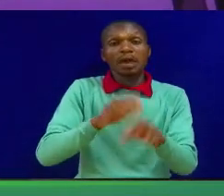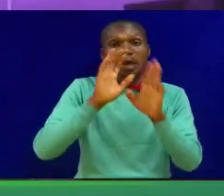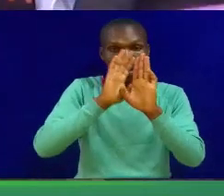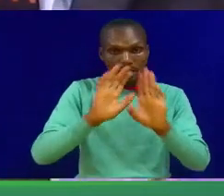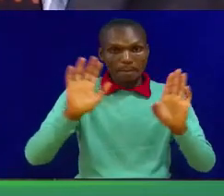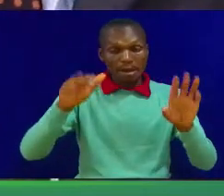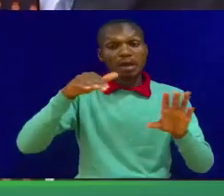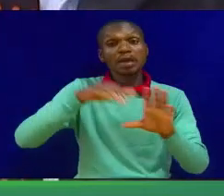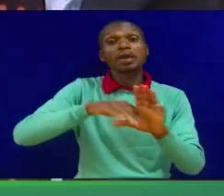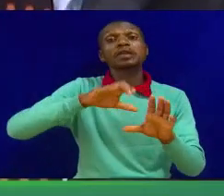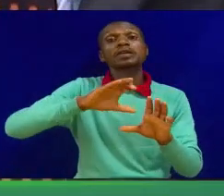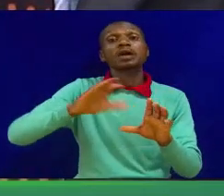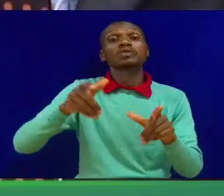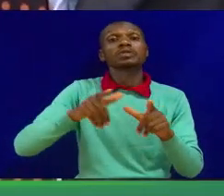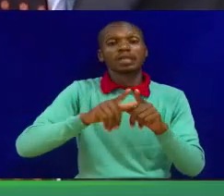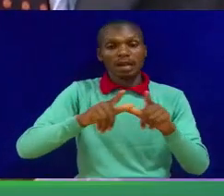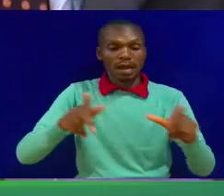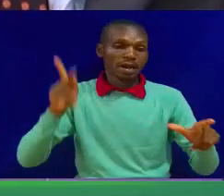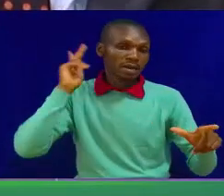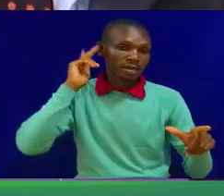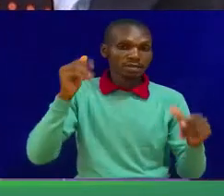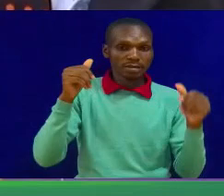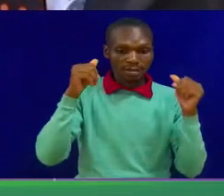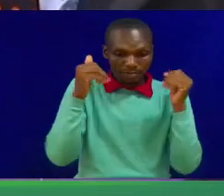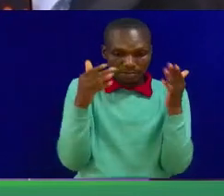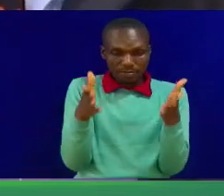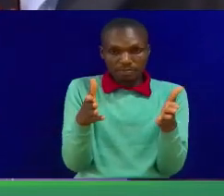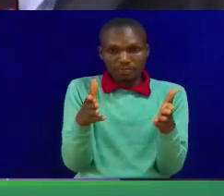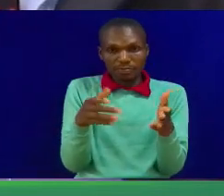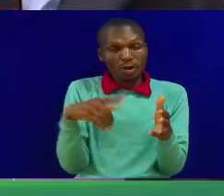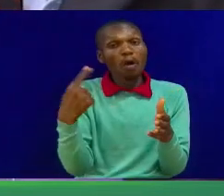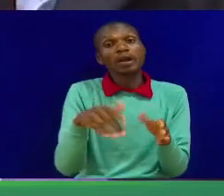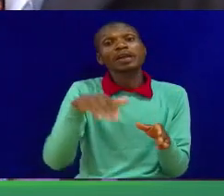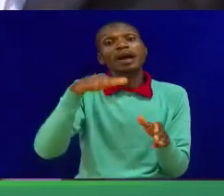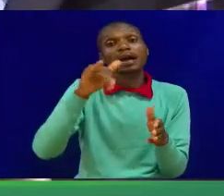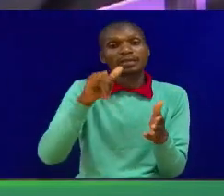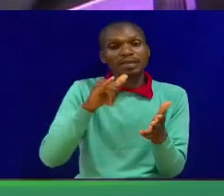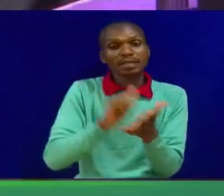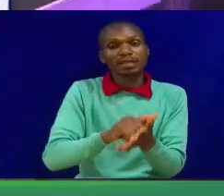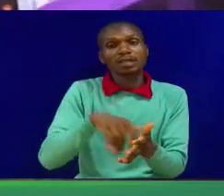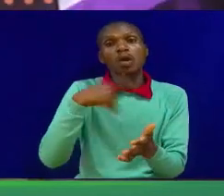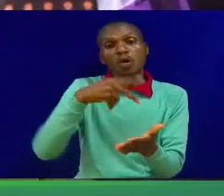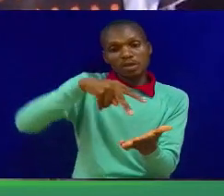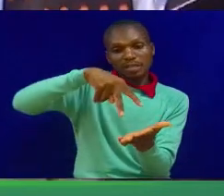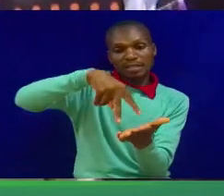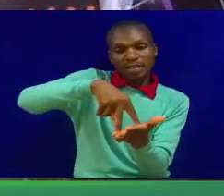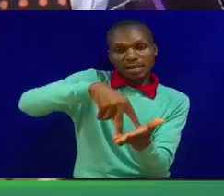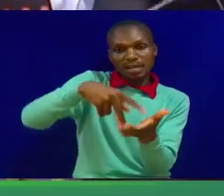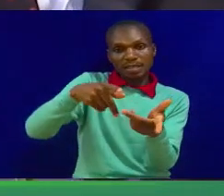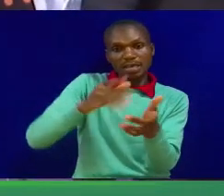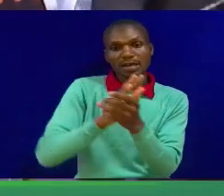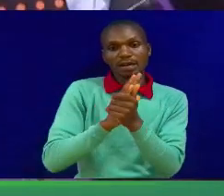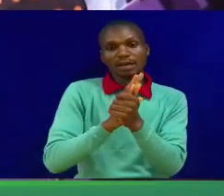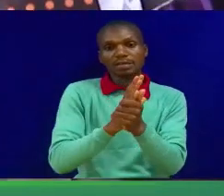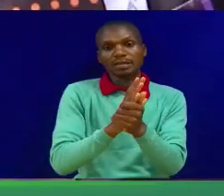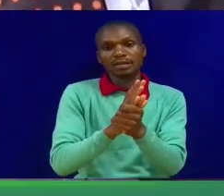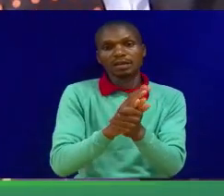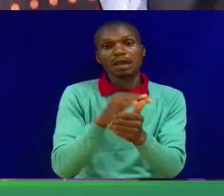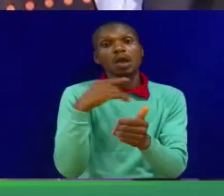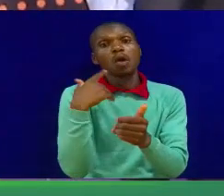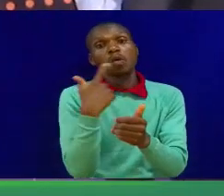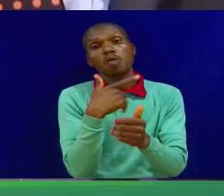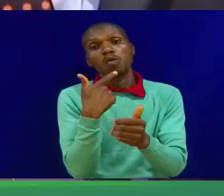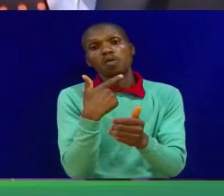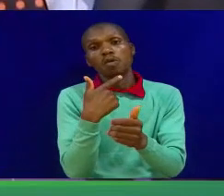ya Gusii ya Kisii etogo saba bali abarwanereri baba abantu babwate obwa